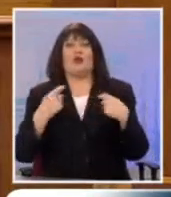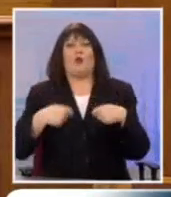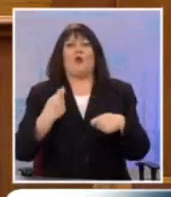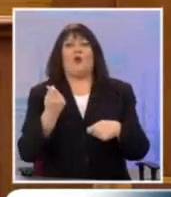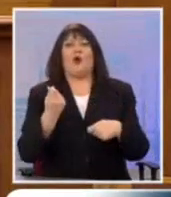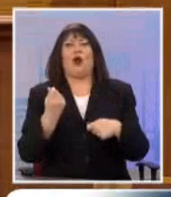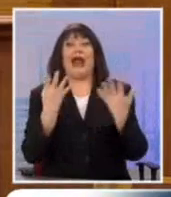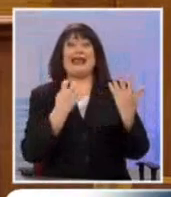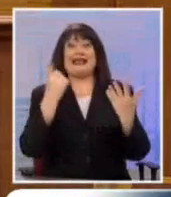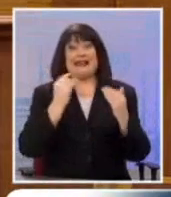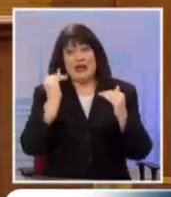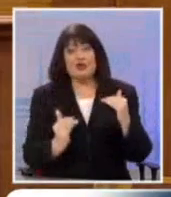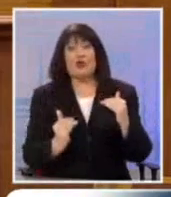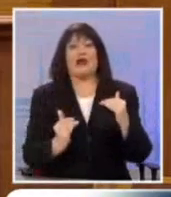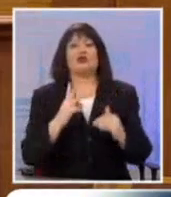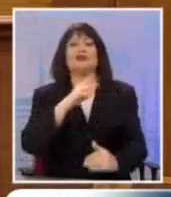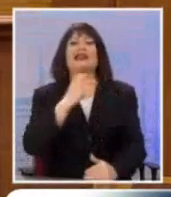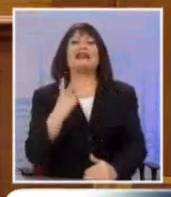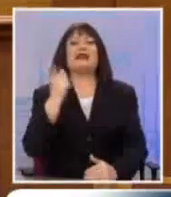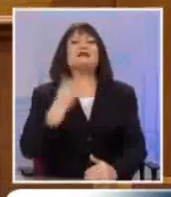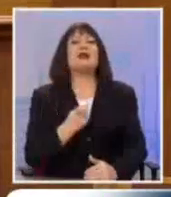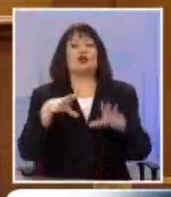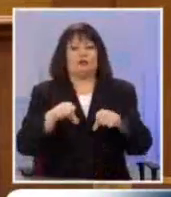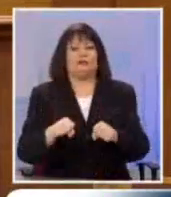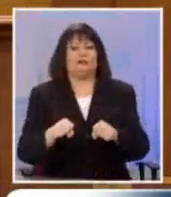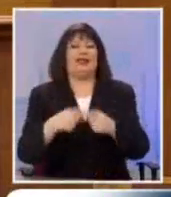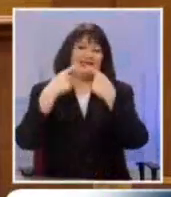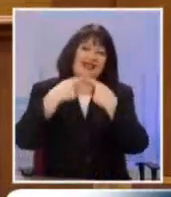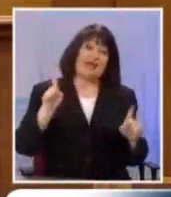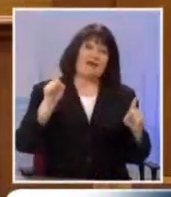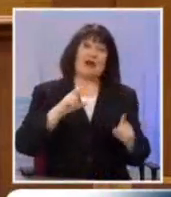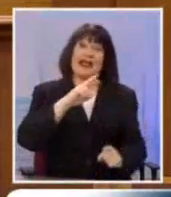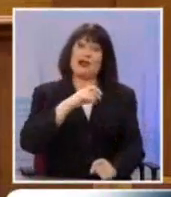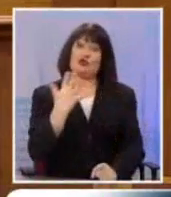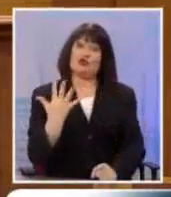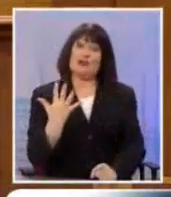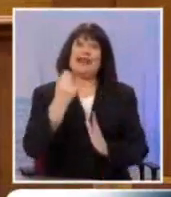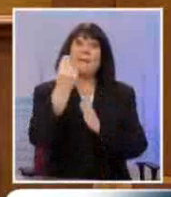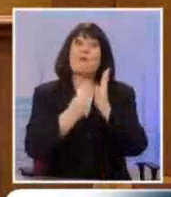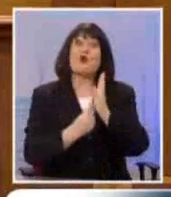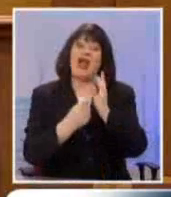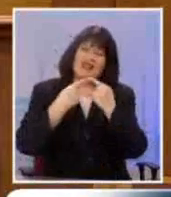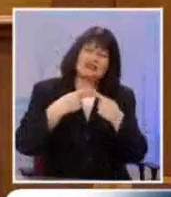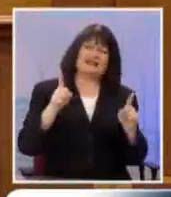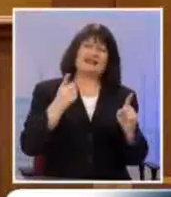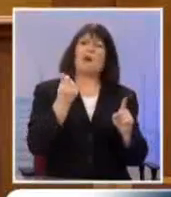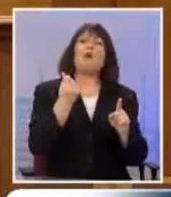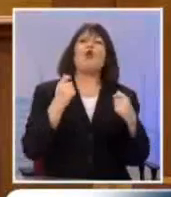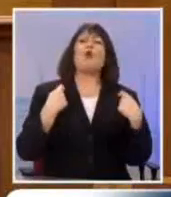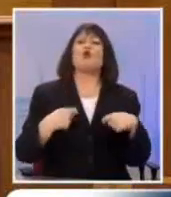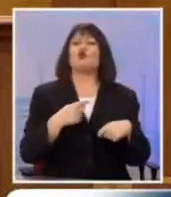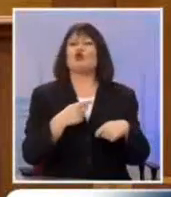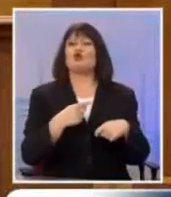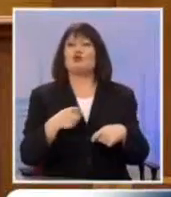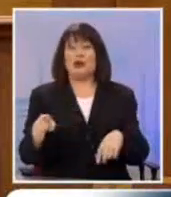κάτω 90% είχε 33%. Δηλαδή είχαμε μια διαφορά 25 ποσοστιαίες μονάδες. Ξέρετε ποια είναι η